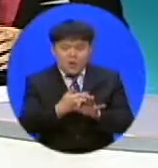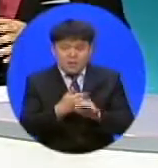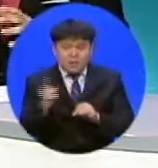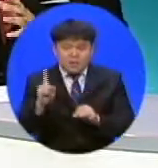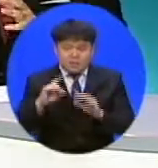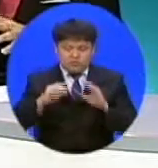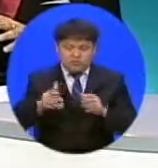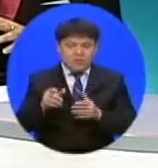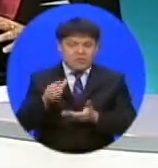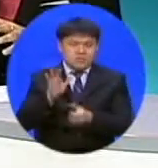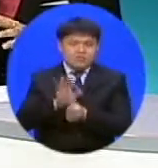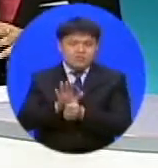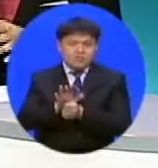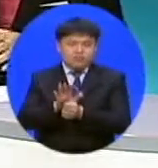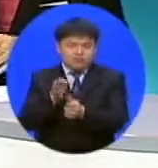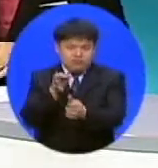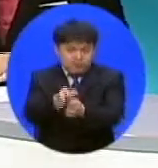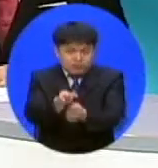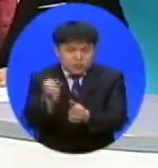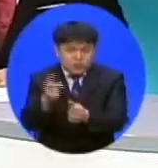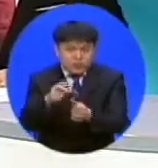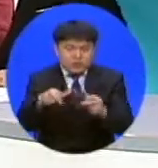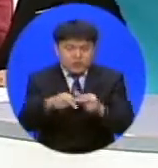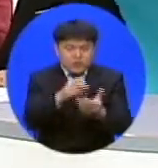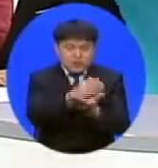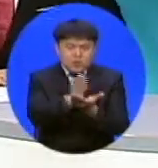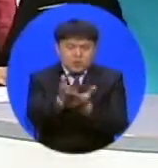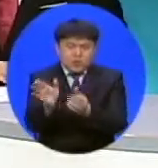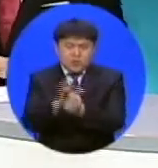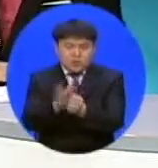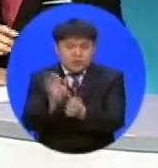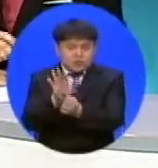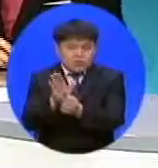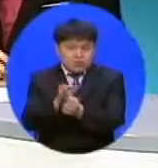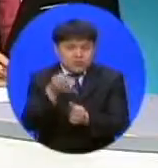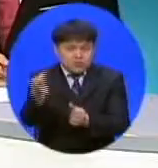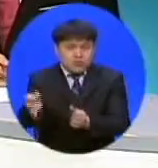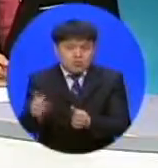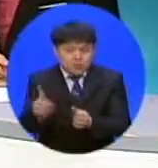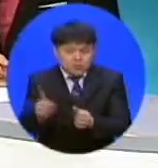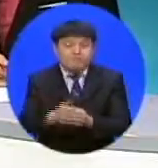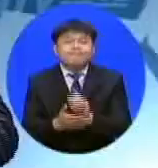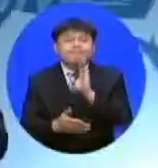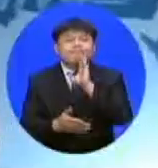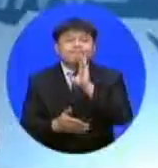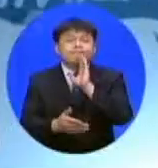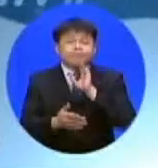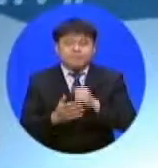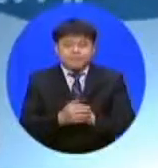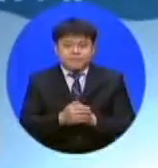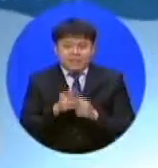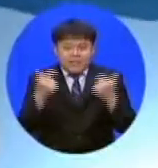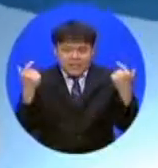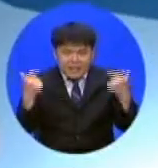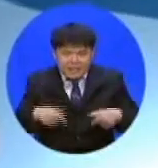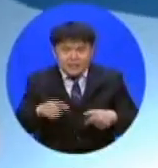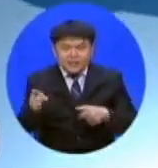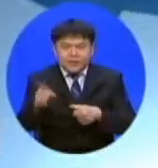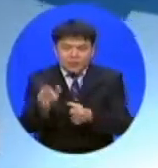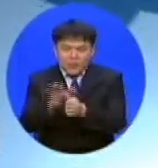어떤 국가에서 지원금이라든가 장애 네. 유형별 그런 서비스 지원금을 주는 것도 어떨까요? 그러니까 그런 그 당근과 채찍이 늘 이제